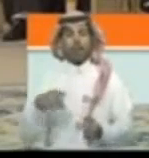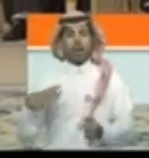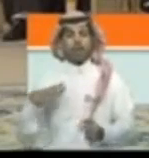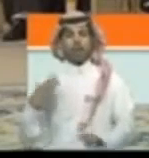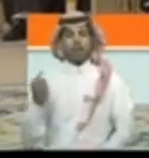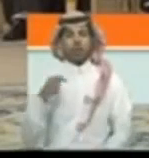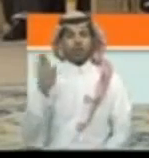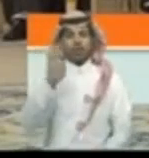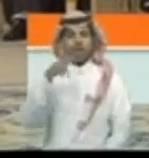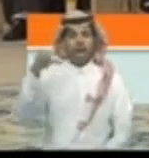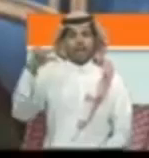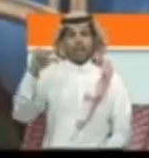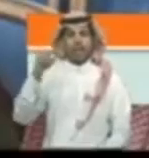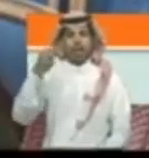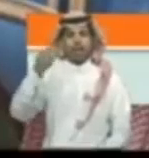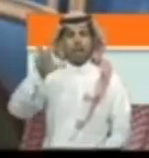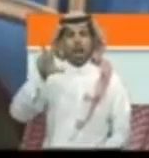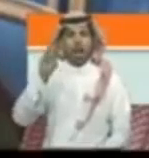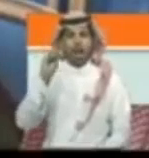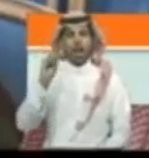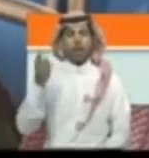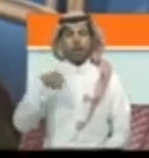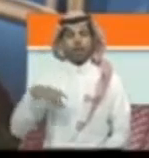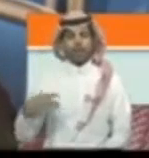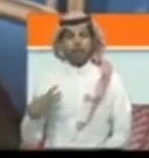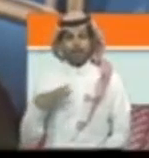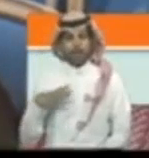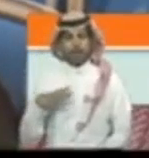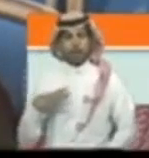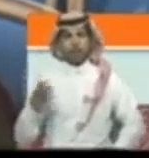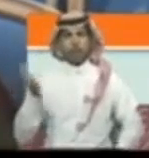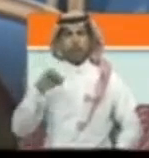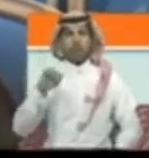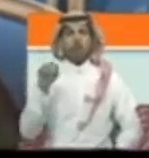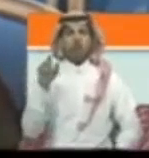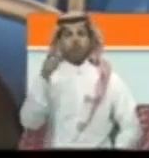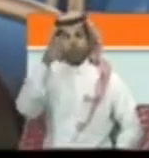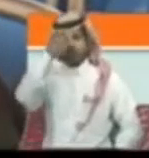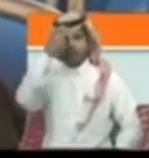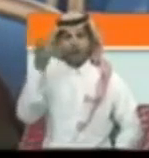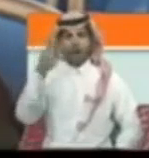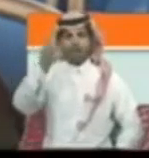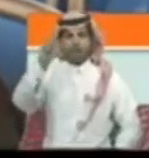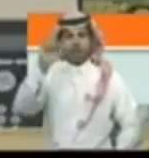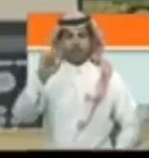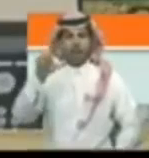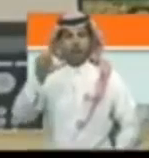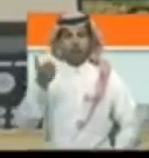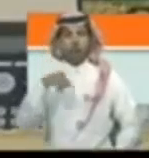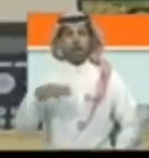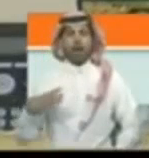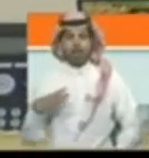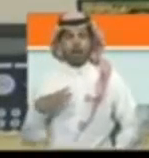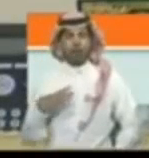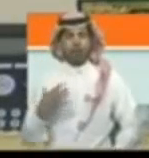صاحب السمو الأمير سعد بن عبد الله بن عبد العزيز بن تركي وصاحب السمو الملكي الأمير تركي الفيصل بن عبد العزيز